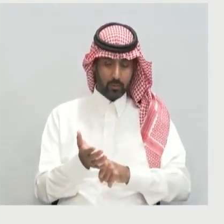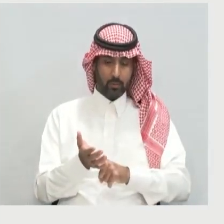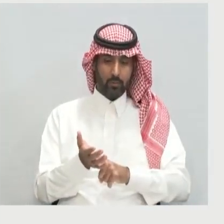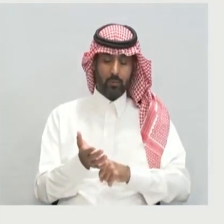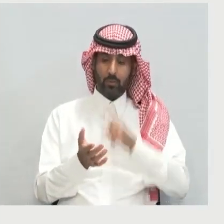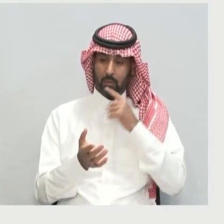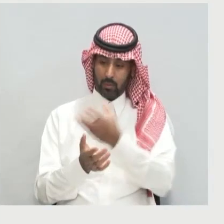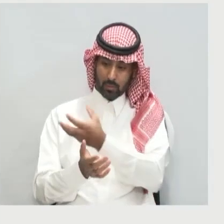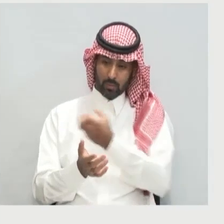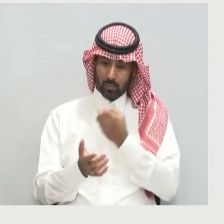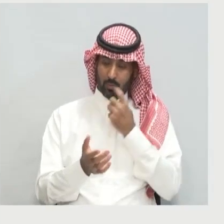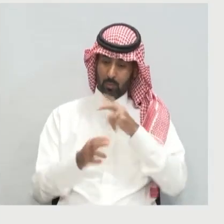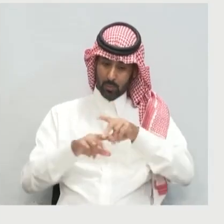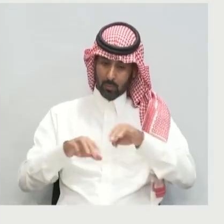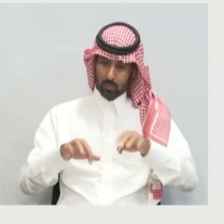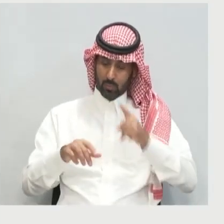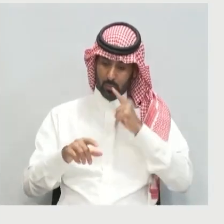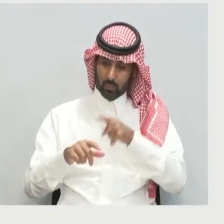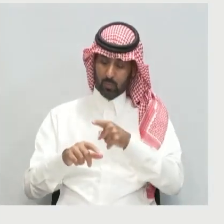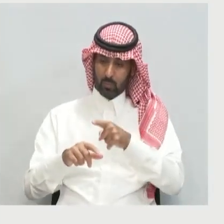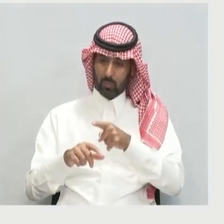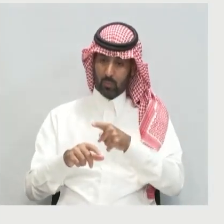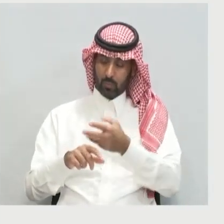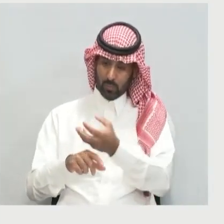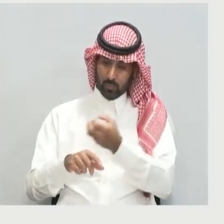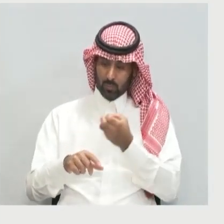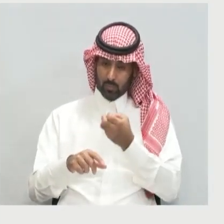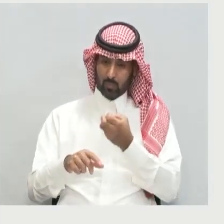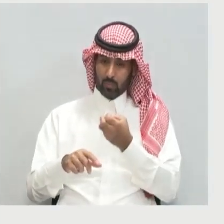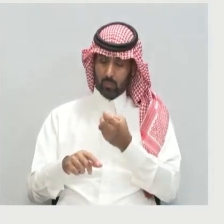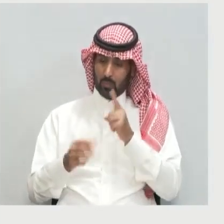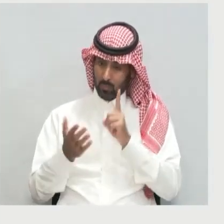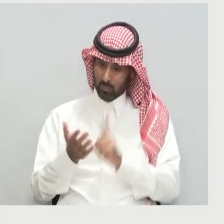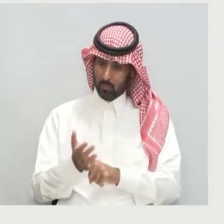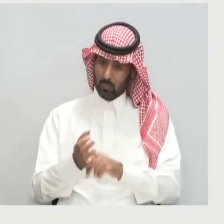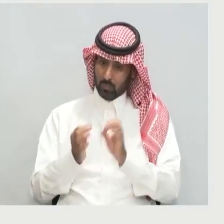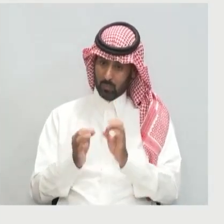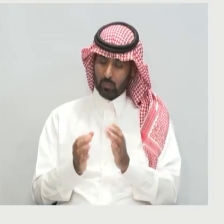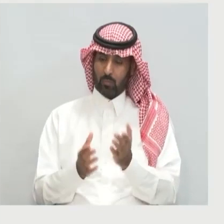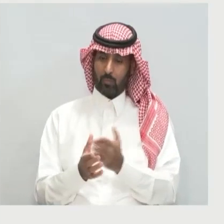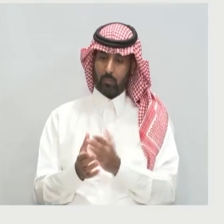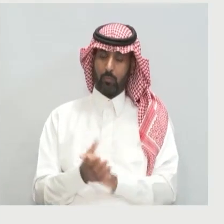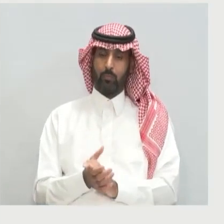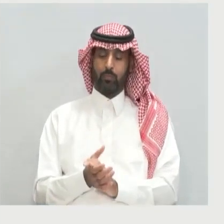المصدر عبر الانترنت الذي تستخدمه موثوقا به